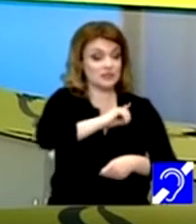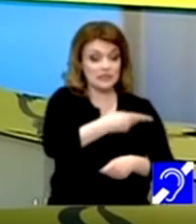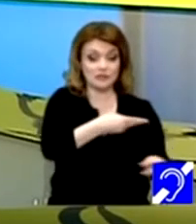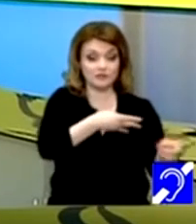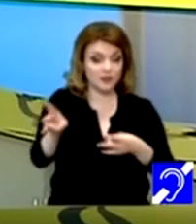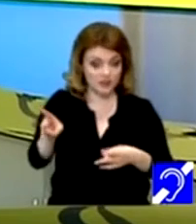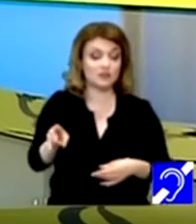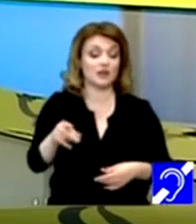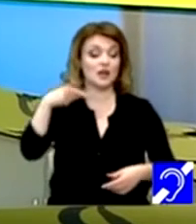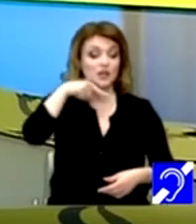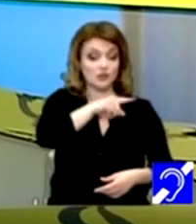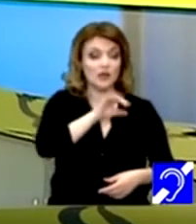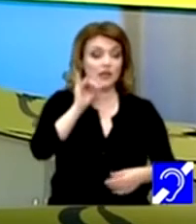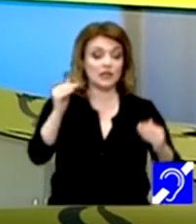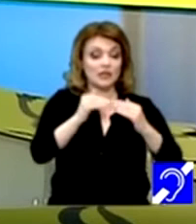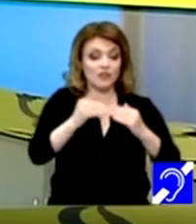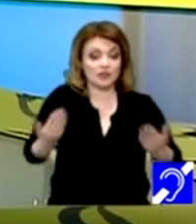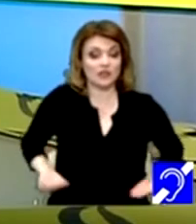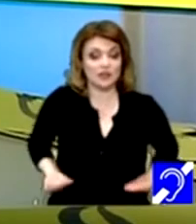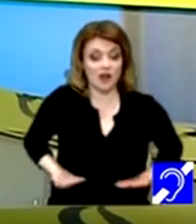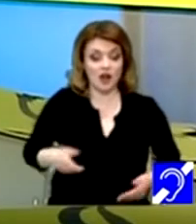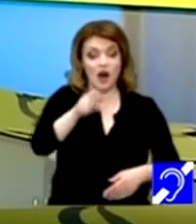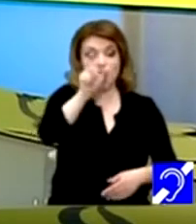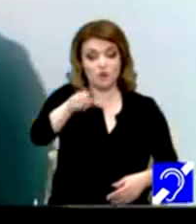economiei și nivelului de trai al cetățenilor.